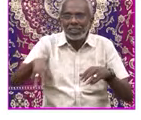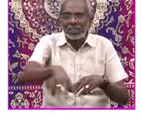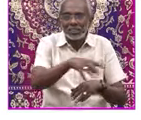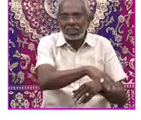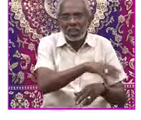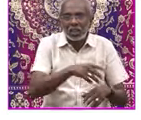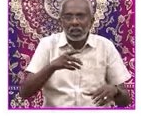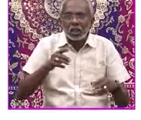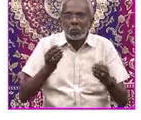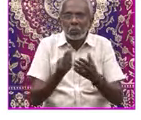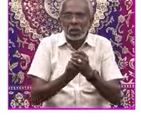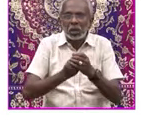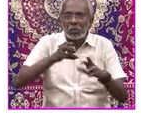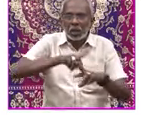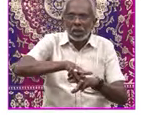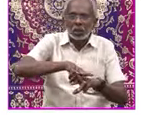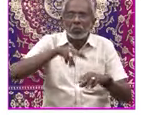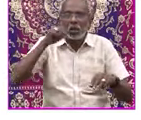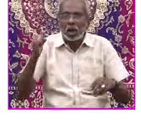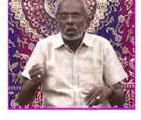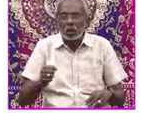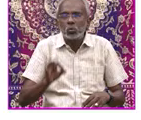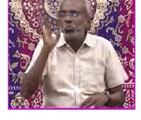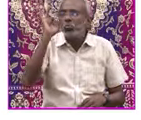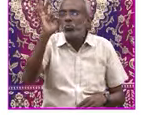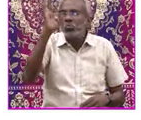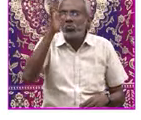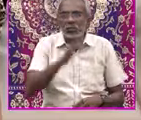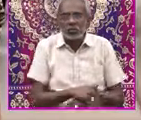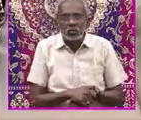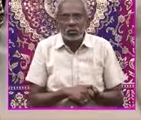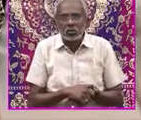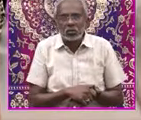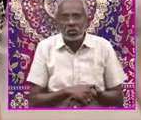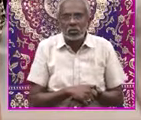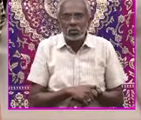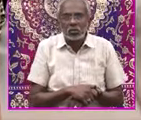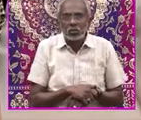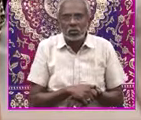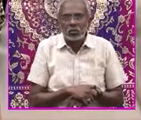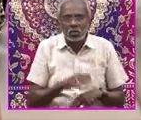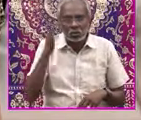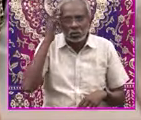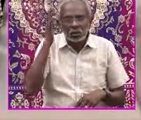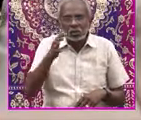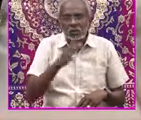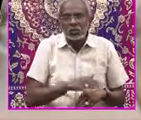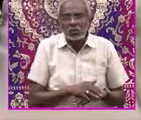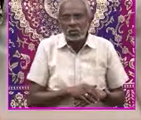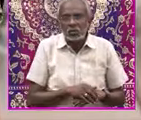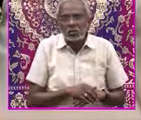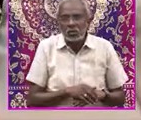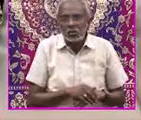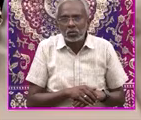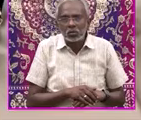நிகழ்ச்சிகளை பின்னி பிணைக்கும் ஆற்றலும் குறிப்பிடத்தக்கவை. அவருடைய நிகழ்ச்சி மொத்தமே போர் எப்படி